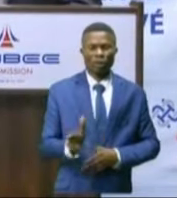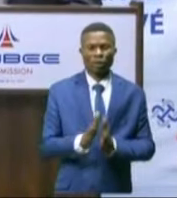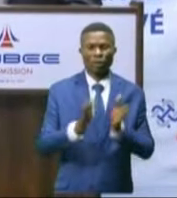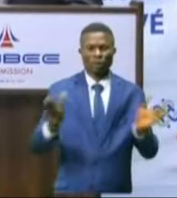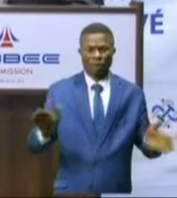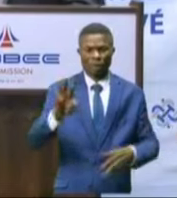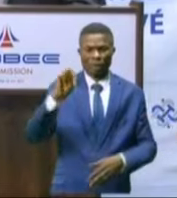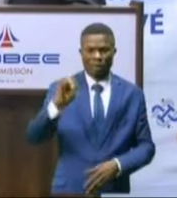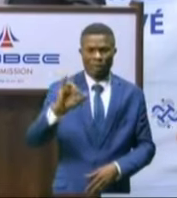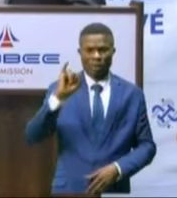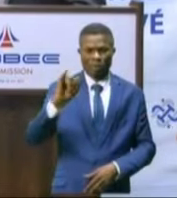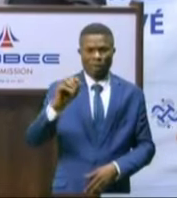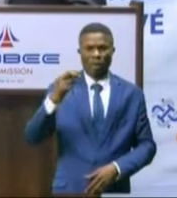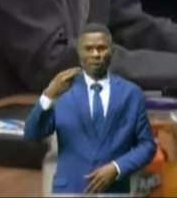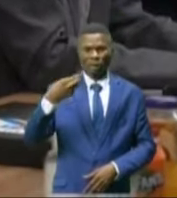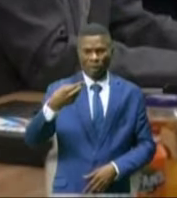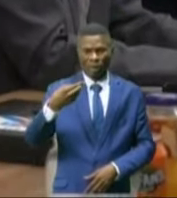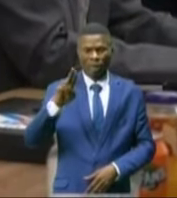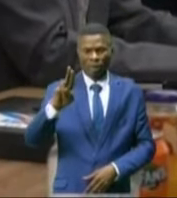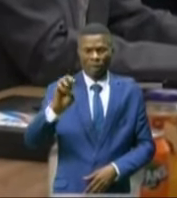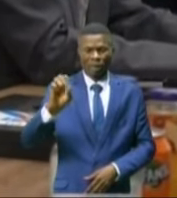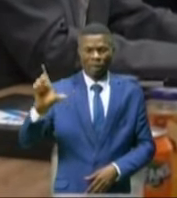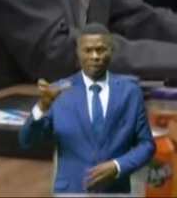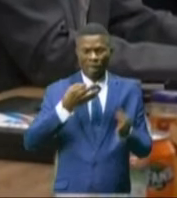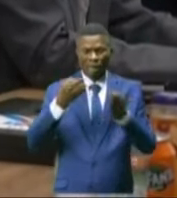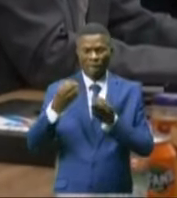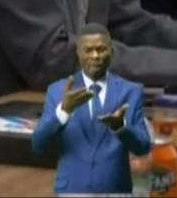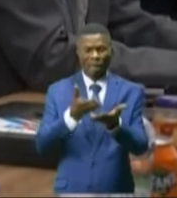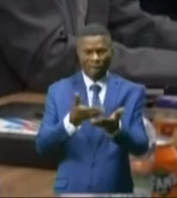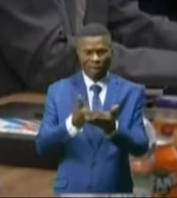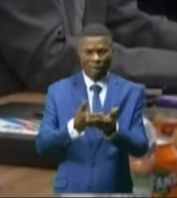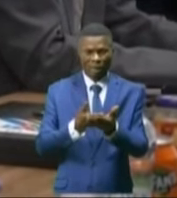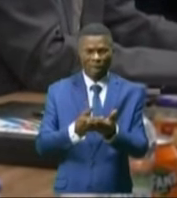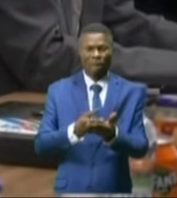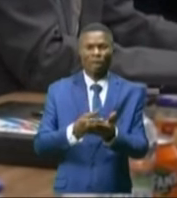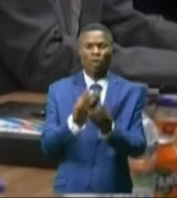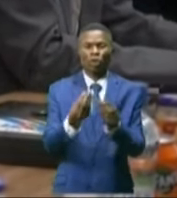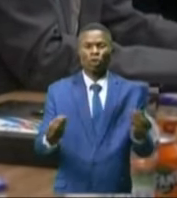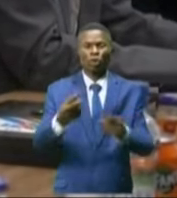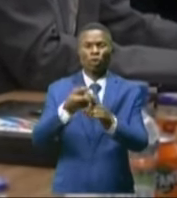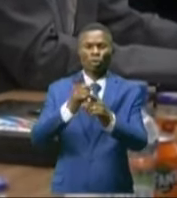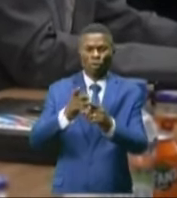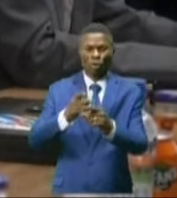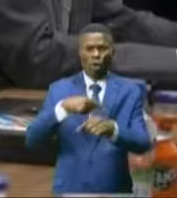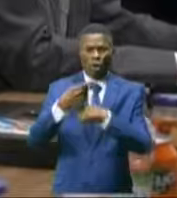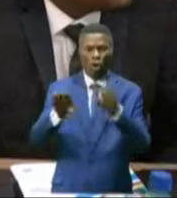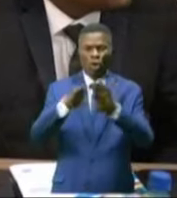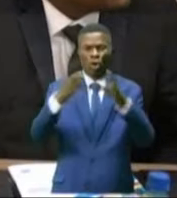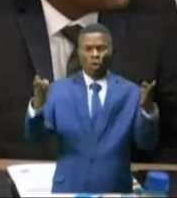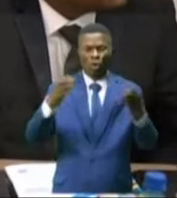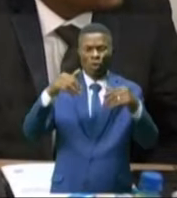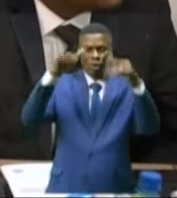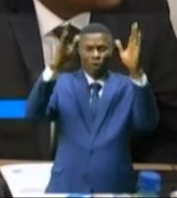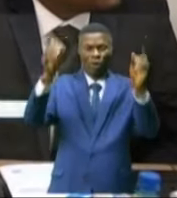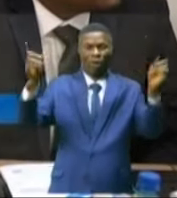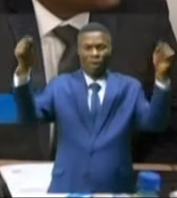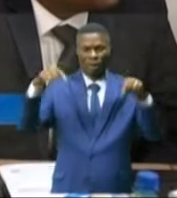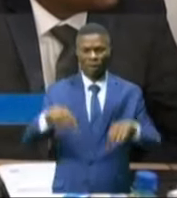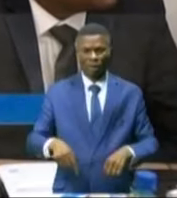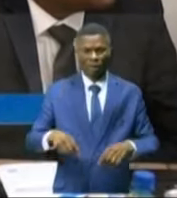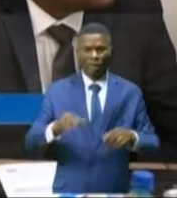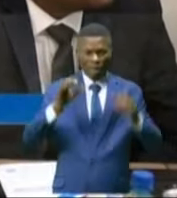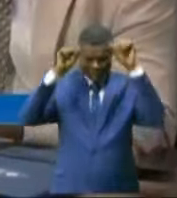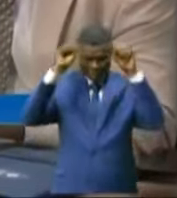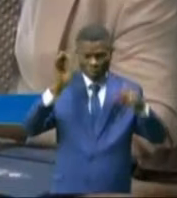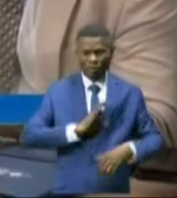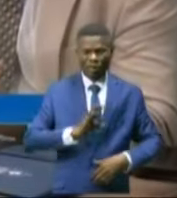général Miguel Cachal Katem a souligné que ceci est la résultante de l'ouverture vers l'extérieur que le président de